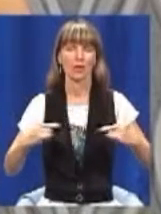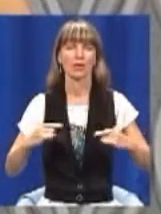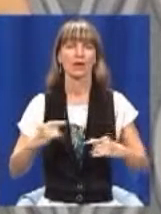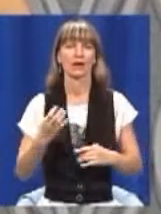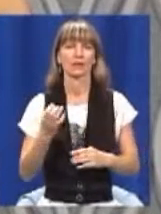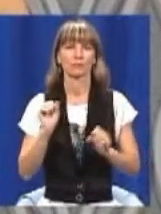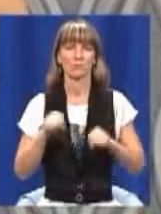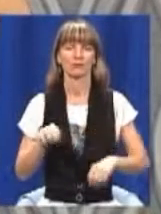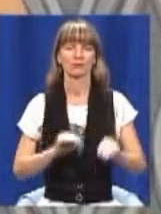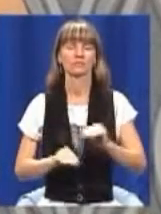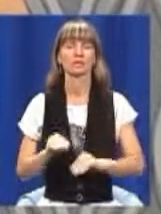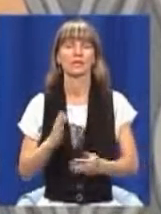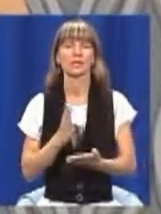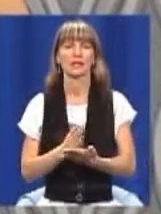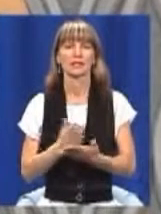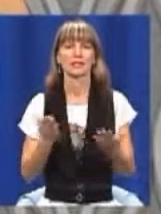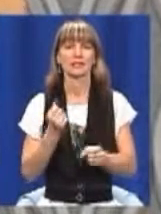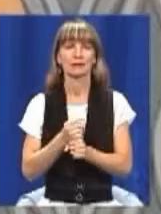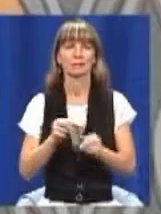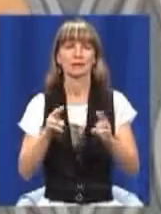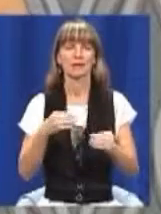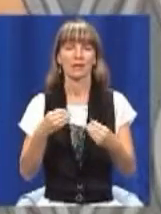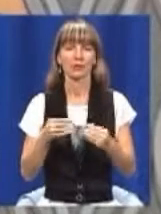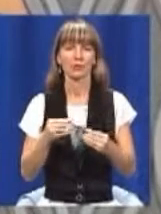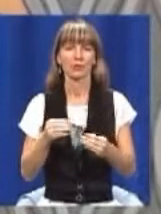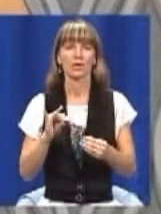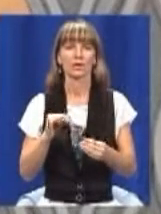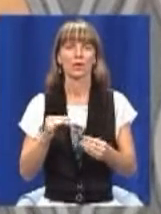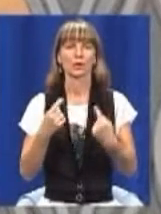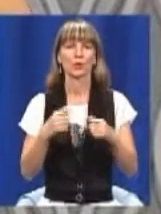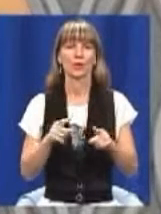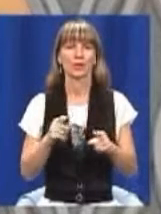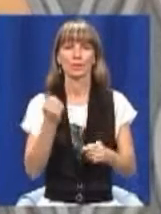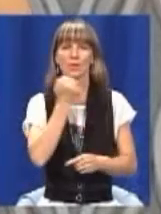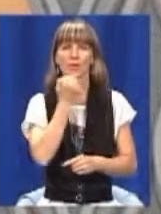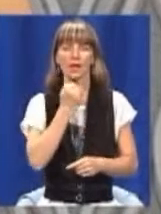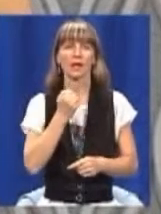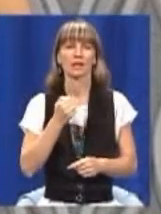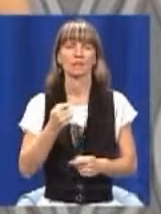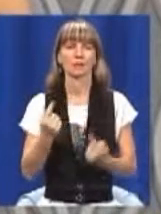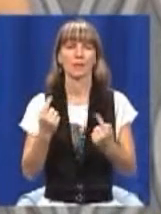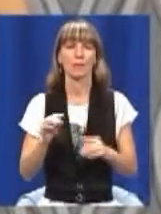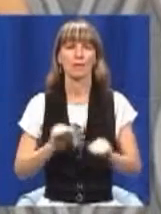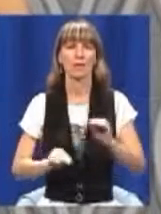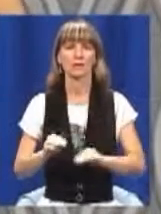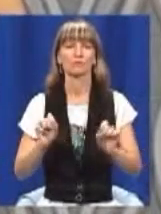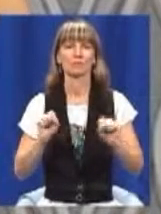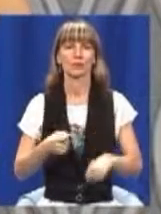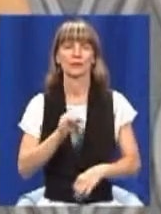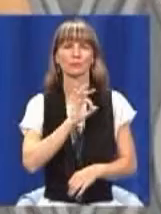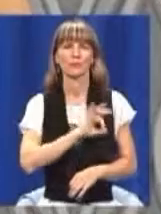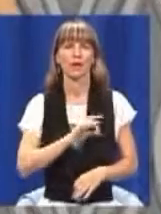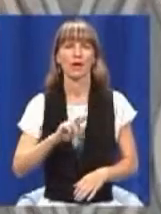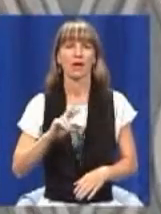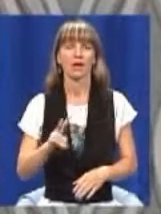існують пазли, які виготовлені не лише з картону та спеціальних таких, знаєте, ручних матеріалів, а величезні огромні пазли, які потім можна використовувати